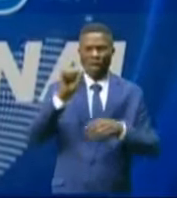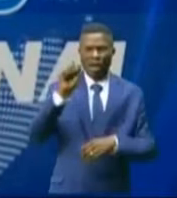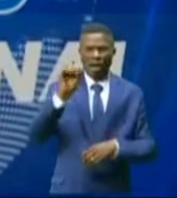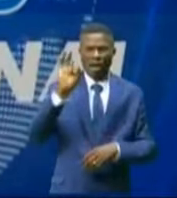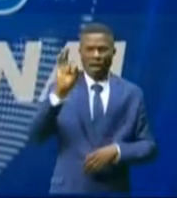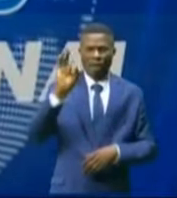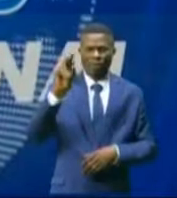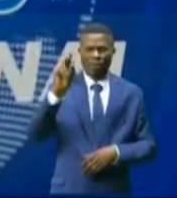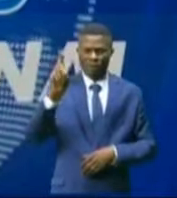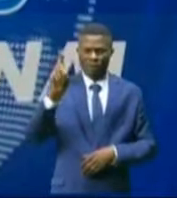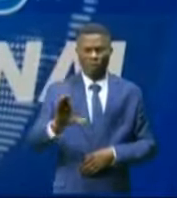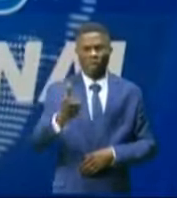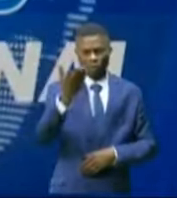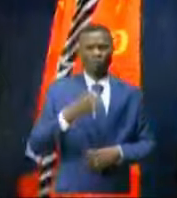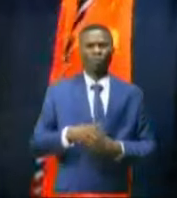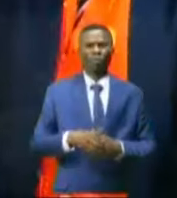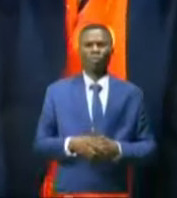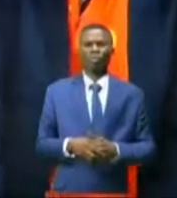dynamiques.